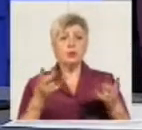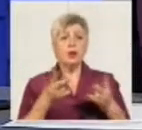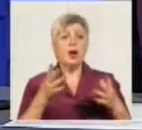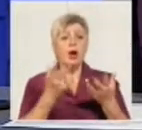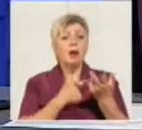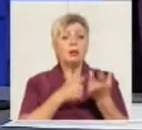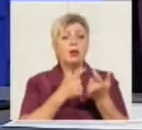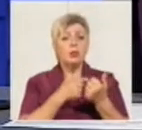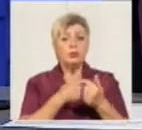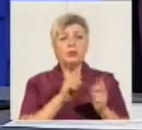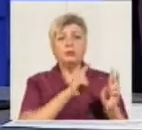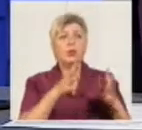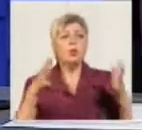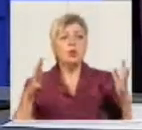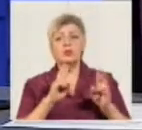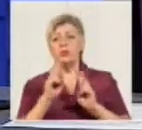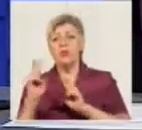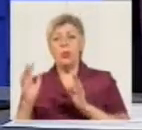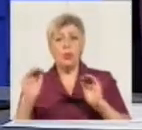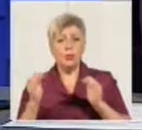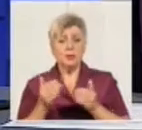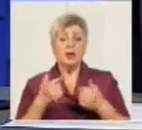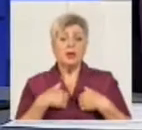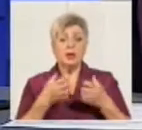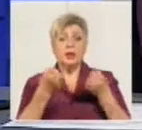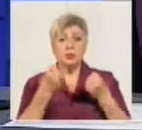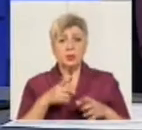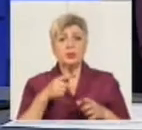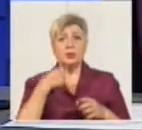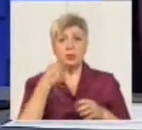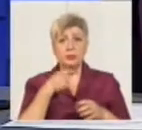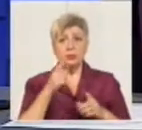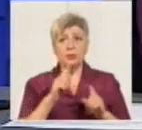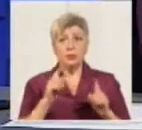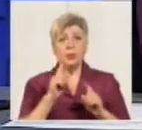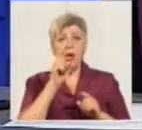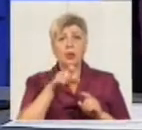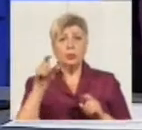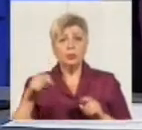менше. Я просто називаю такі числа, такі цифри, щоб люди розуміли, що це не